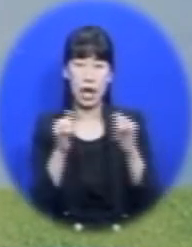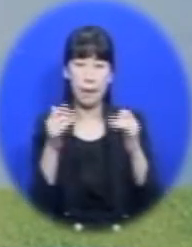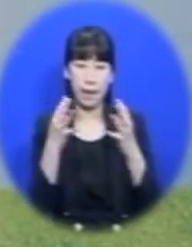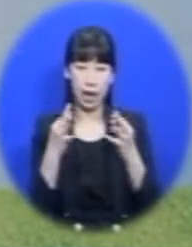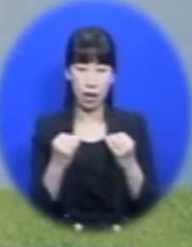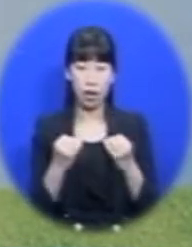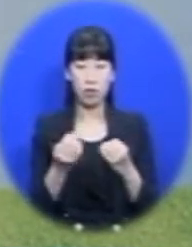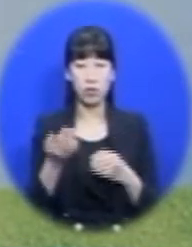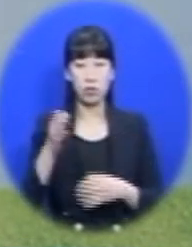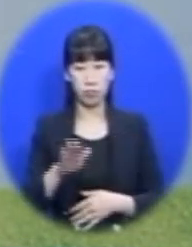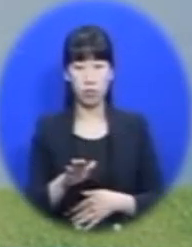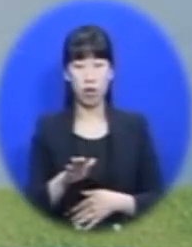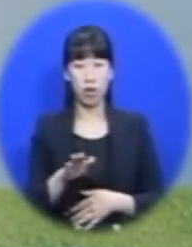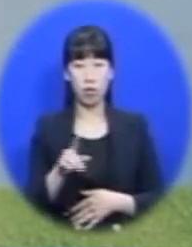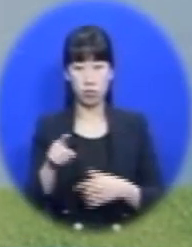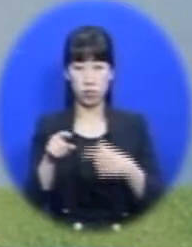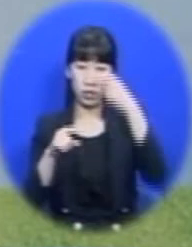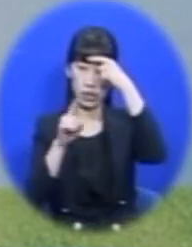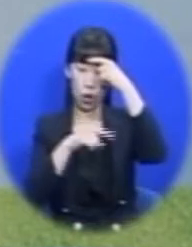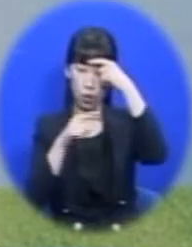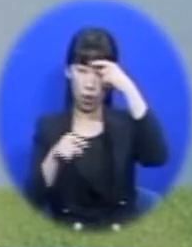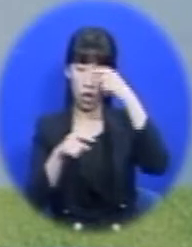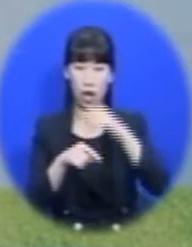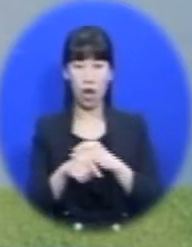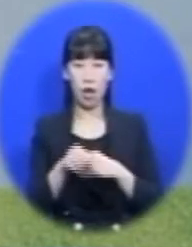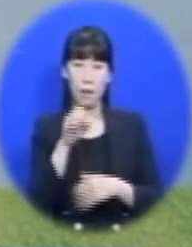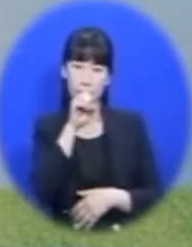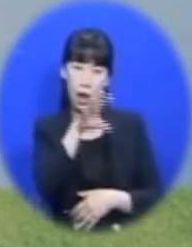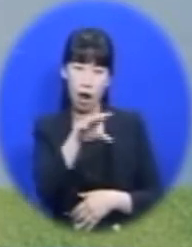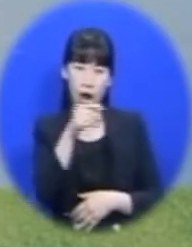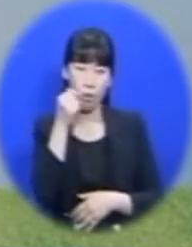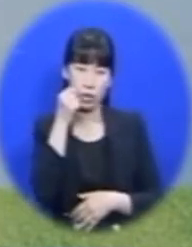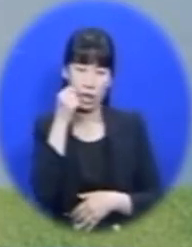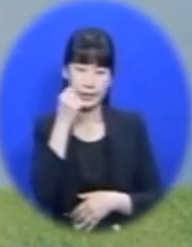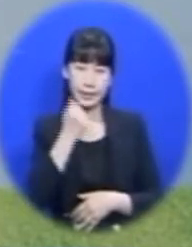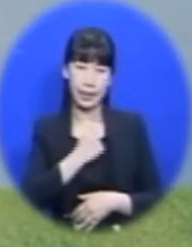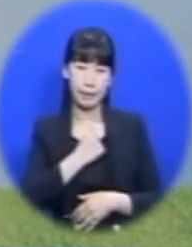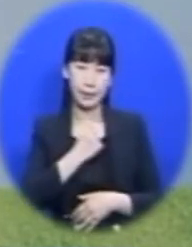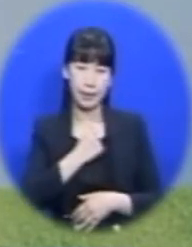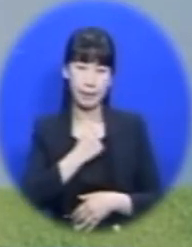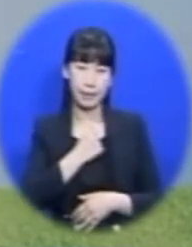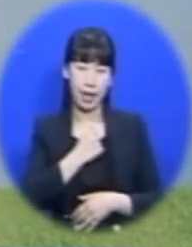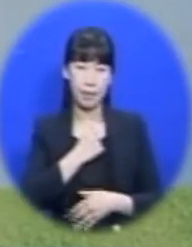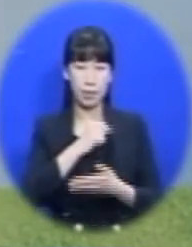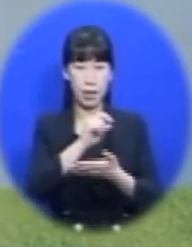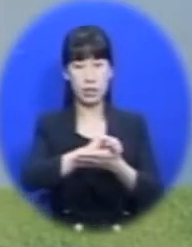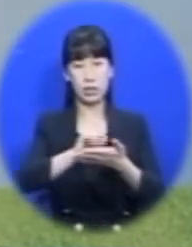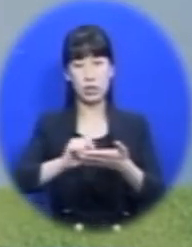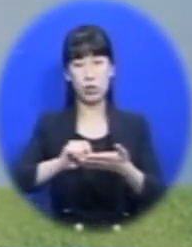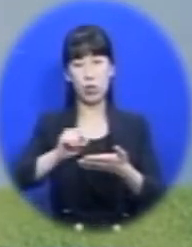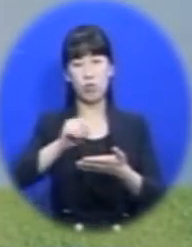성도에게 그렇게 하면 안 됩니다라고 말을 못하는 그 답답함을 그렇게 쓰셨더라고.